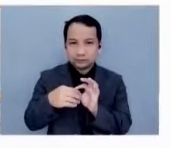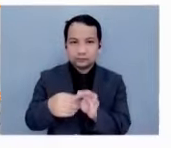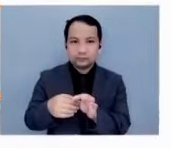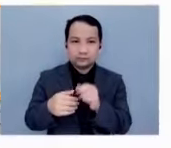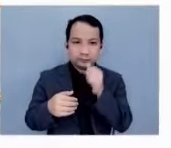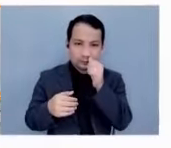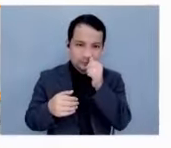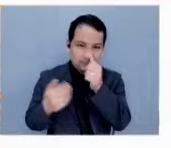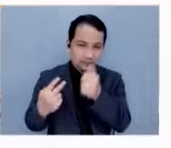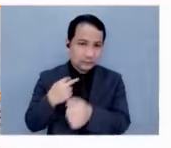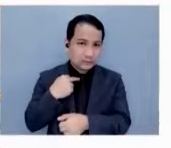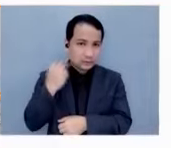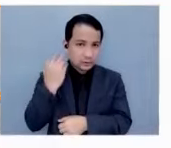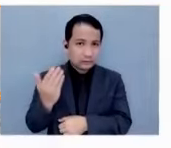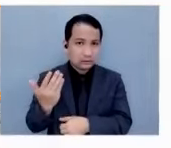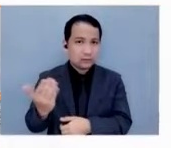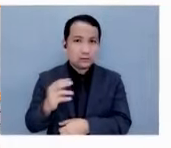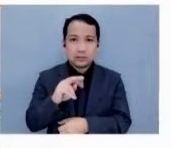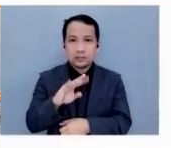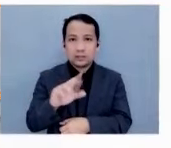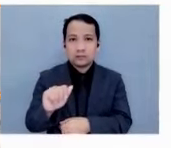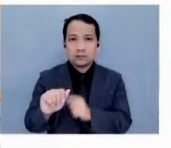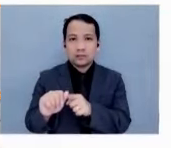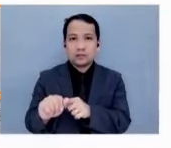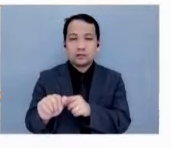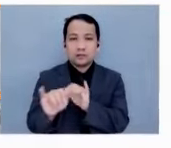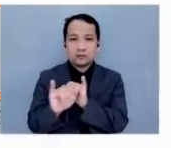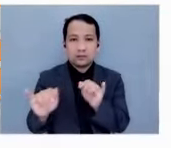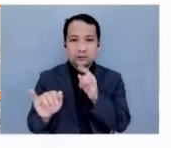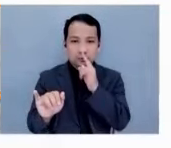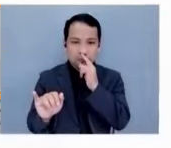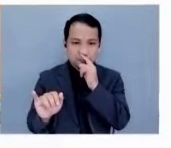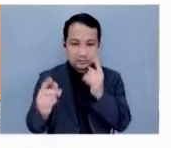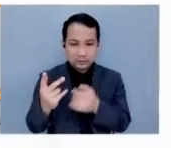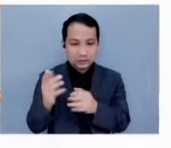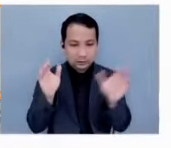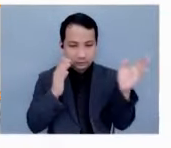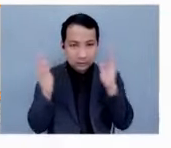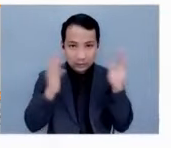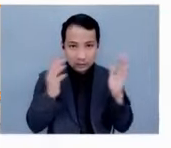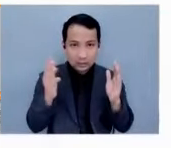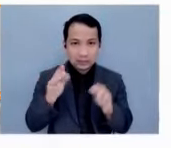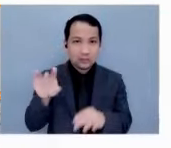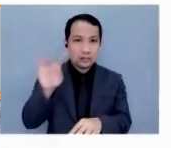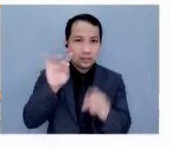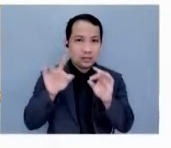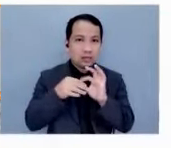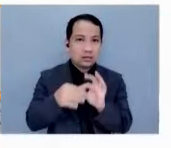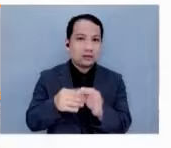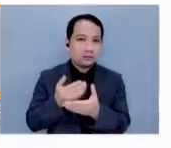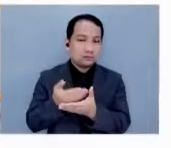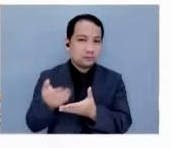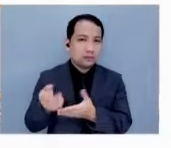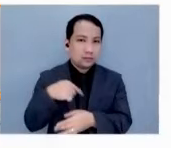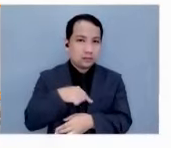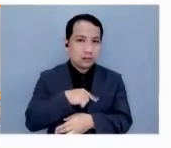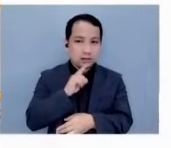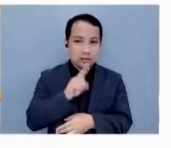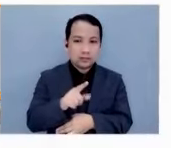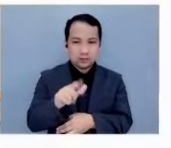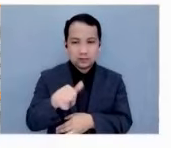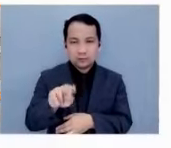ang NFA, kung may calamity, bibili naman ang mga LGUs